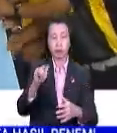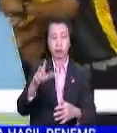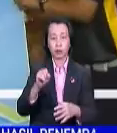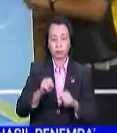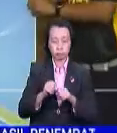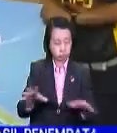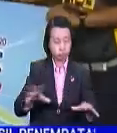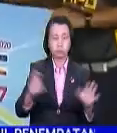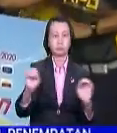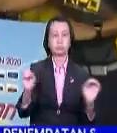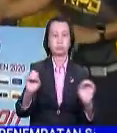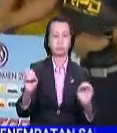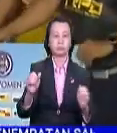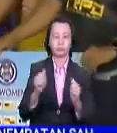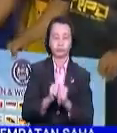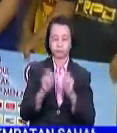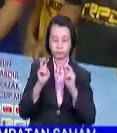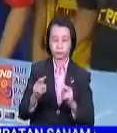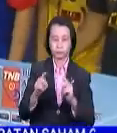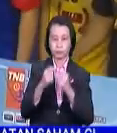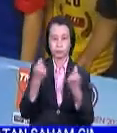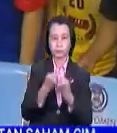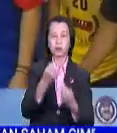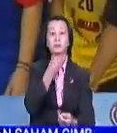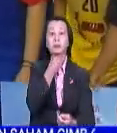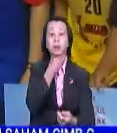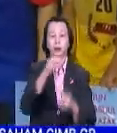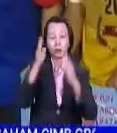jangkitan COVID-19 dengan menyaksikan pasukan